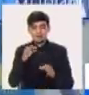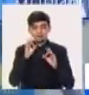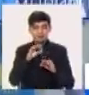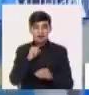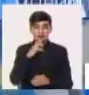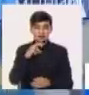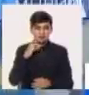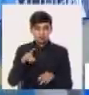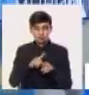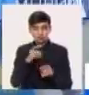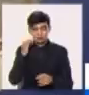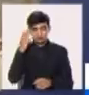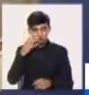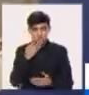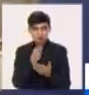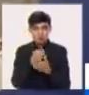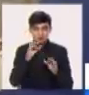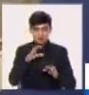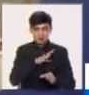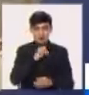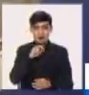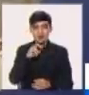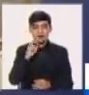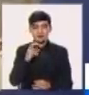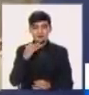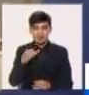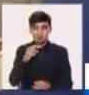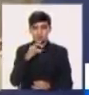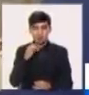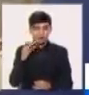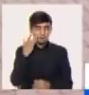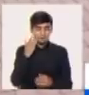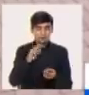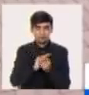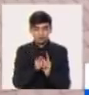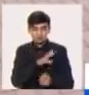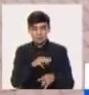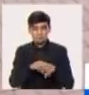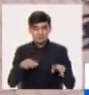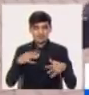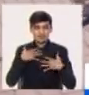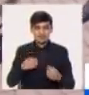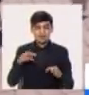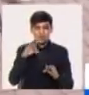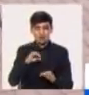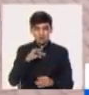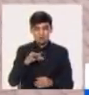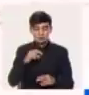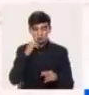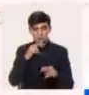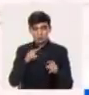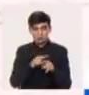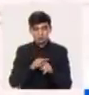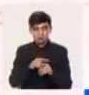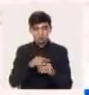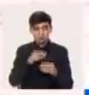почему ситуация вышла из-под контроля. Алексей Со считает, что частая смена рекомендаций Минздрава привела к утрате доверия населения.